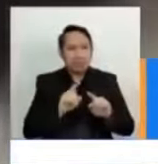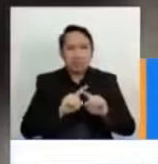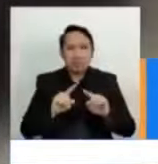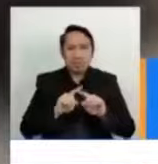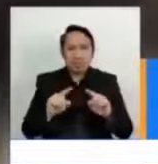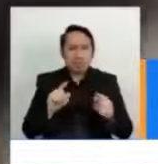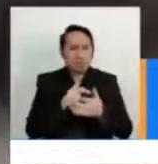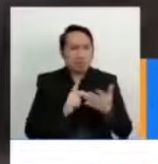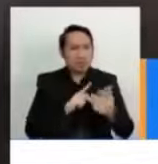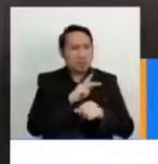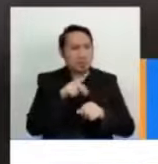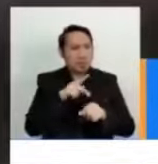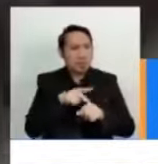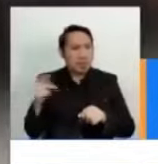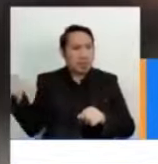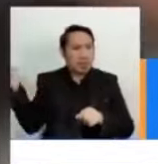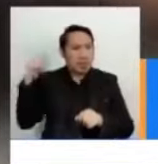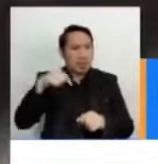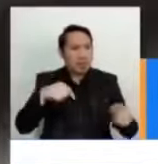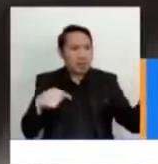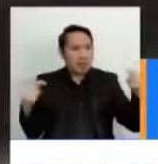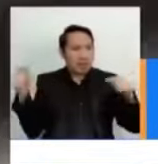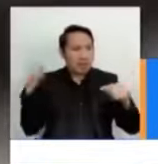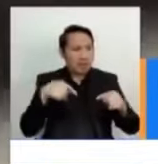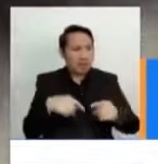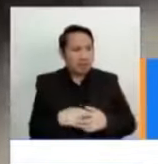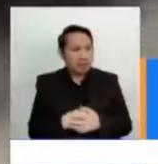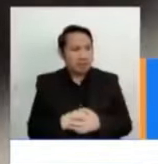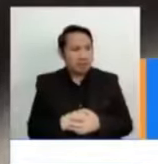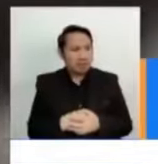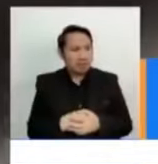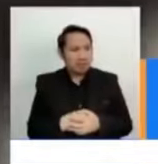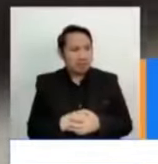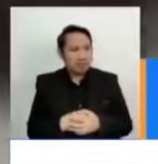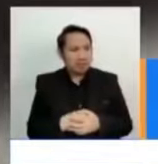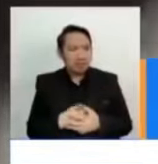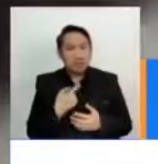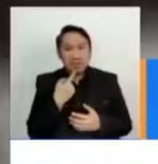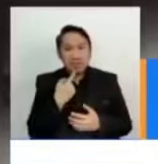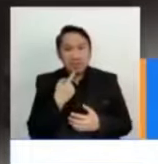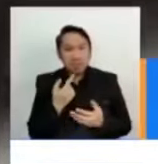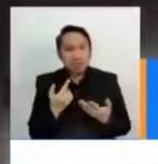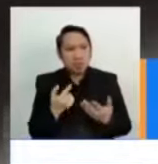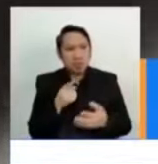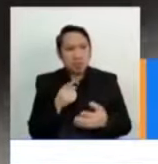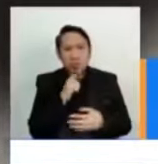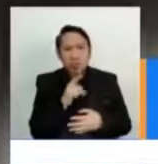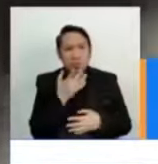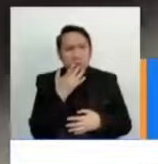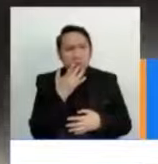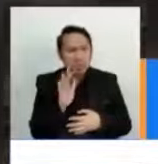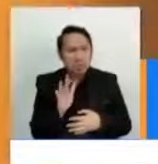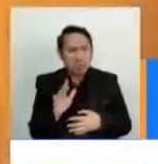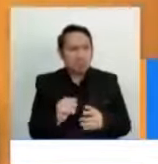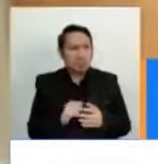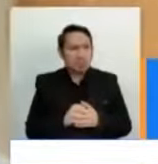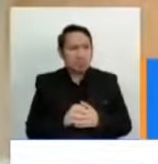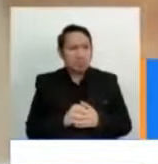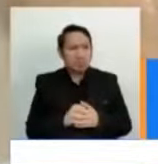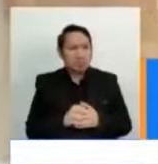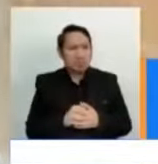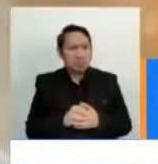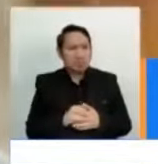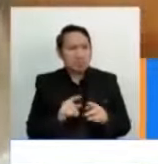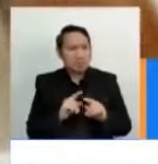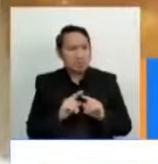ang overload Paris ng Diwata. And sabi nga nila, oo, masarap yung Paris nila. Pero, mas dinadayo daw